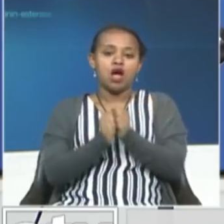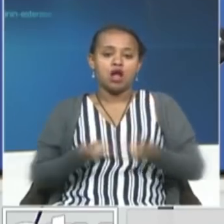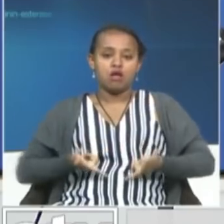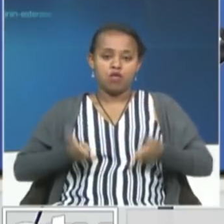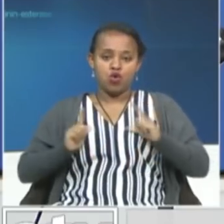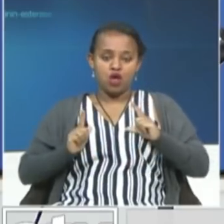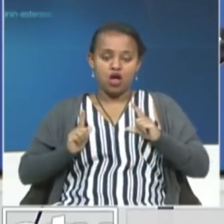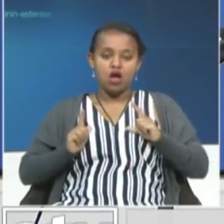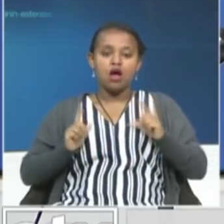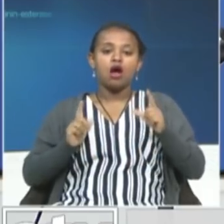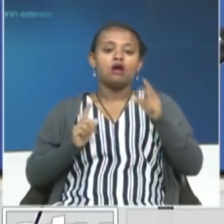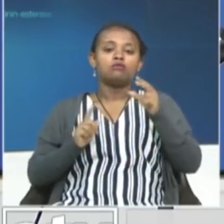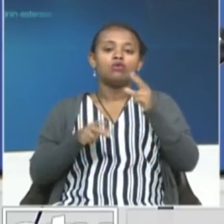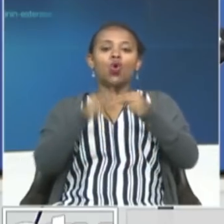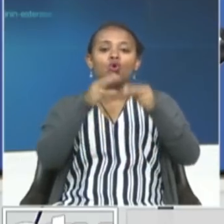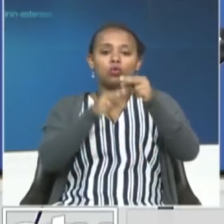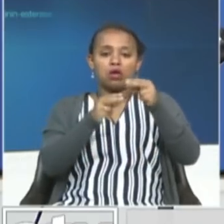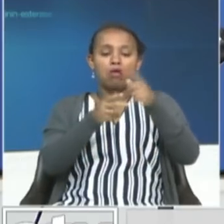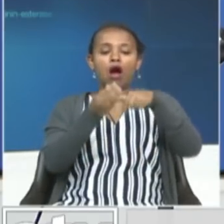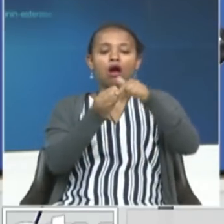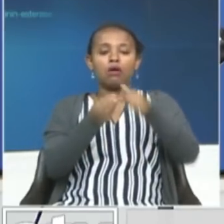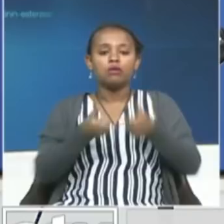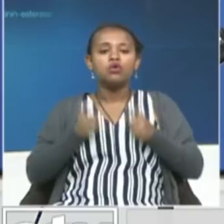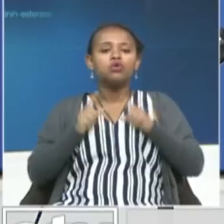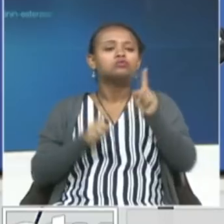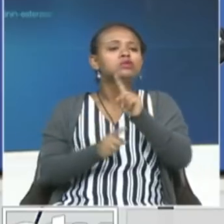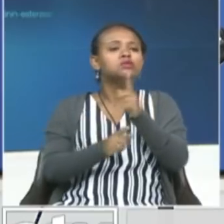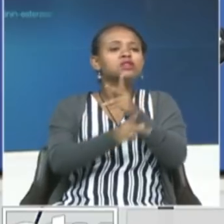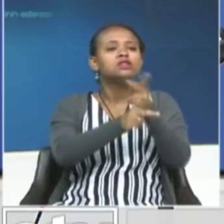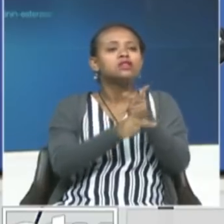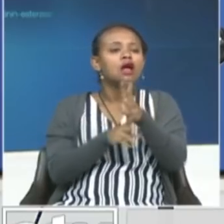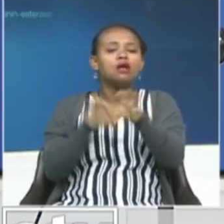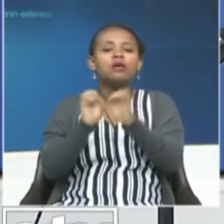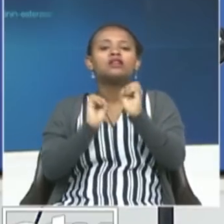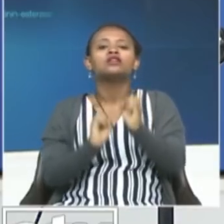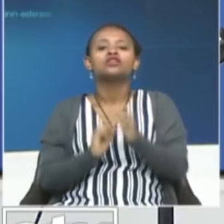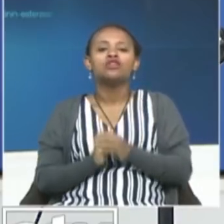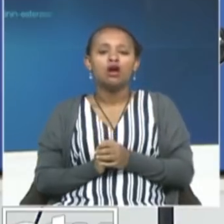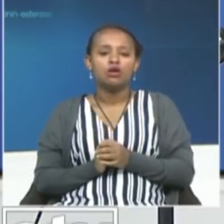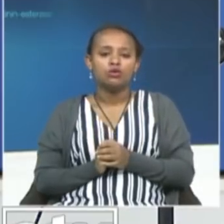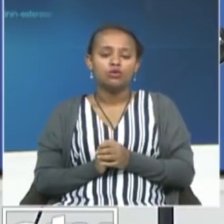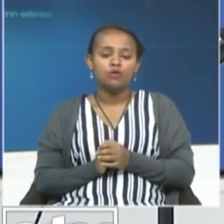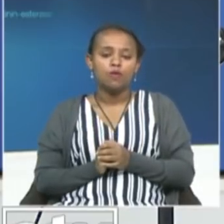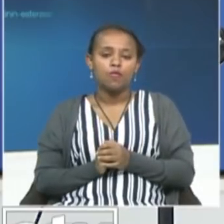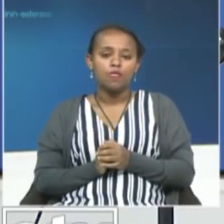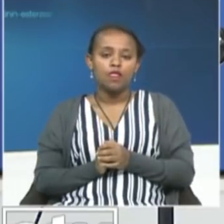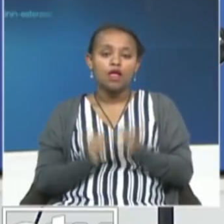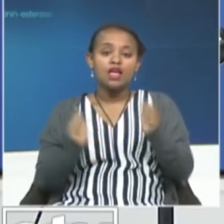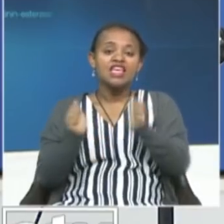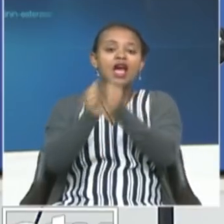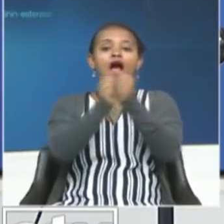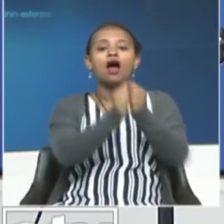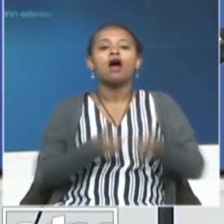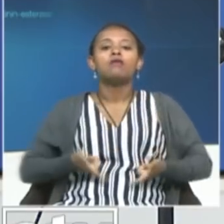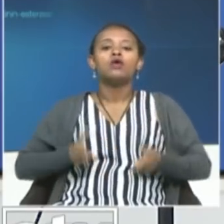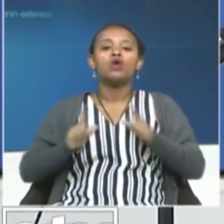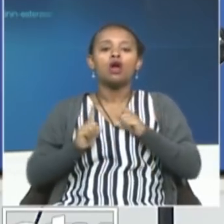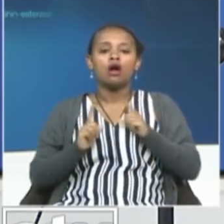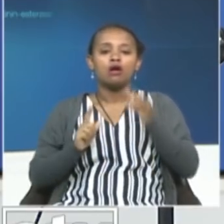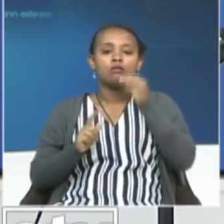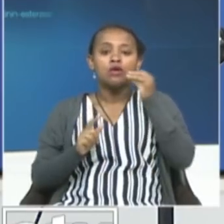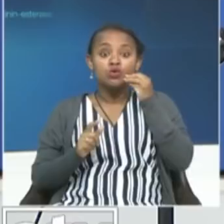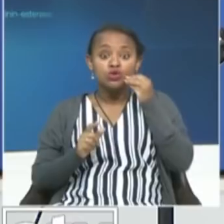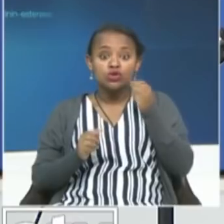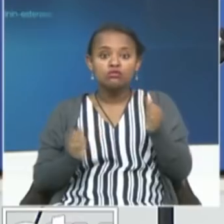አካባቢ የሚኖሩ ሰዎች ምን ምን ጥንቃቄዎችን ማድረግ ይችላሉ የሚል ጥያቄ አንስተውናል። የጋራ መገልገያዎች